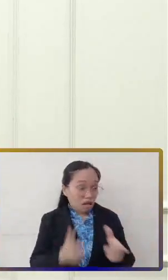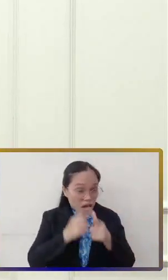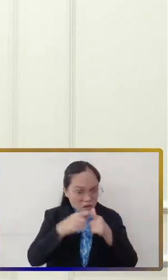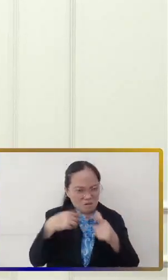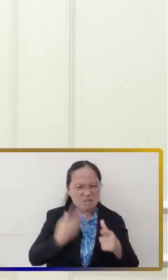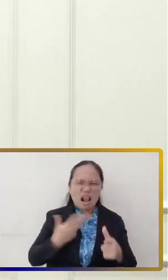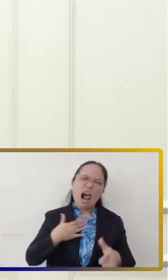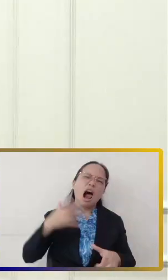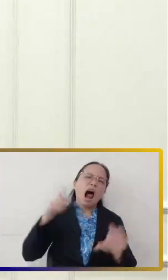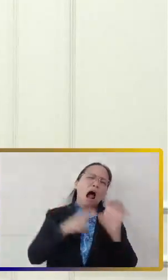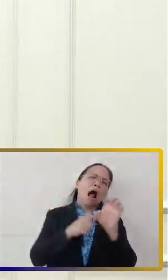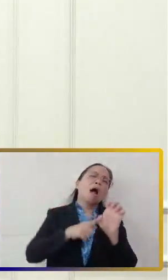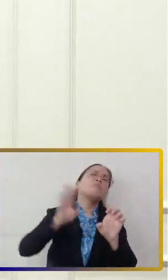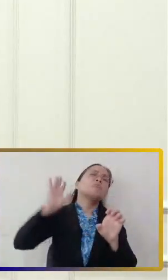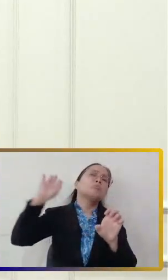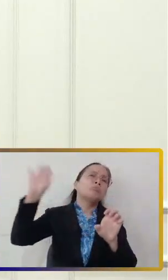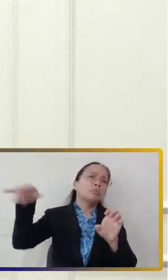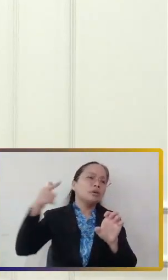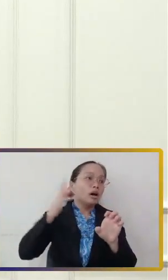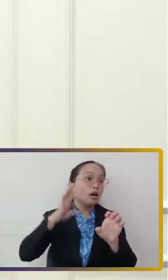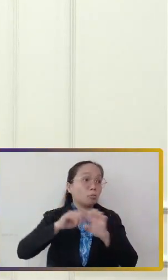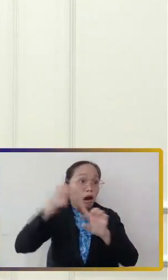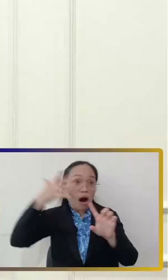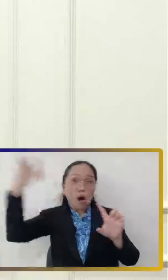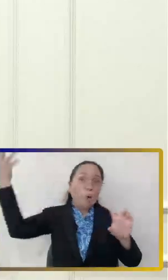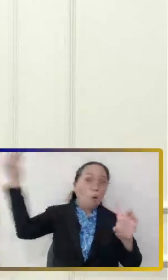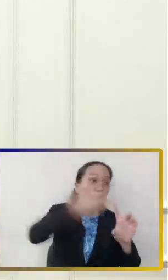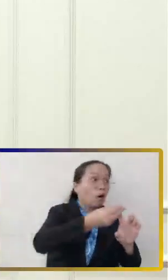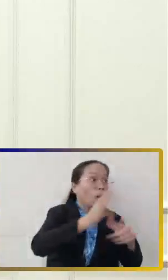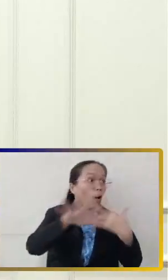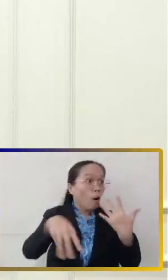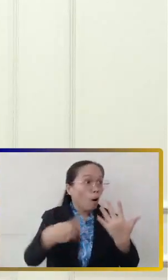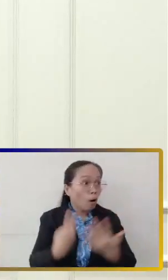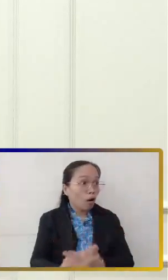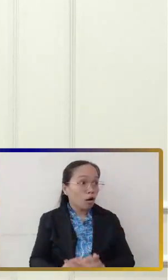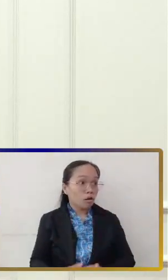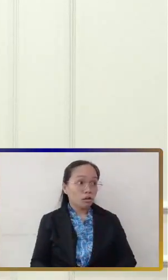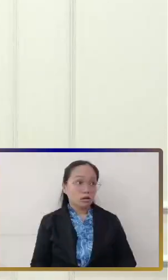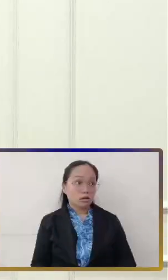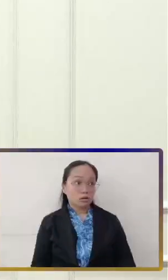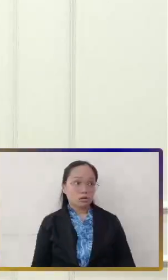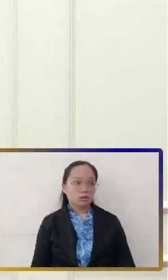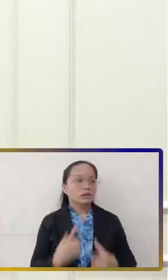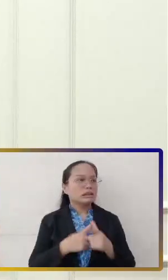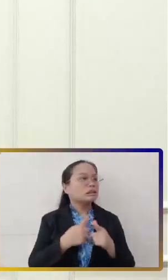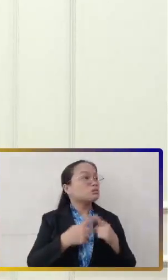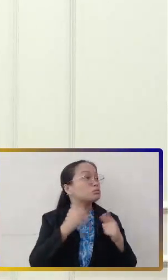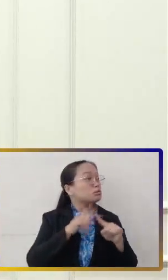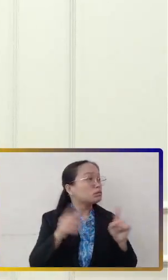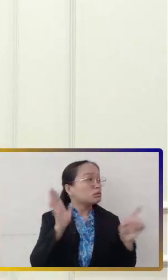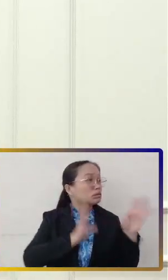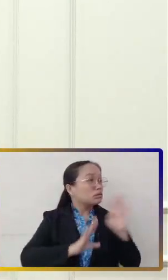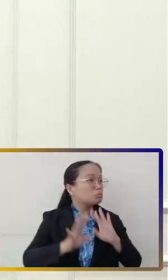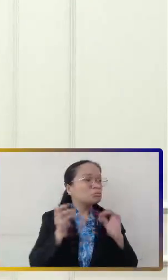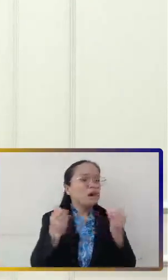At nagiging passive na po tayo dyan. Pero nais ko pong sabihin sa inyo, mga kapatid, maraming mga tao